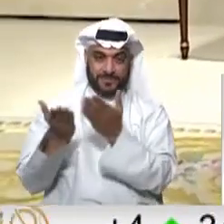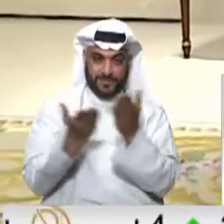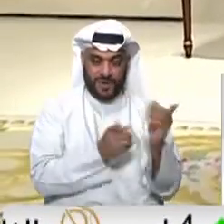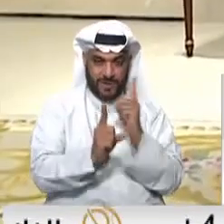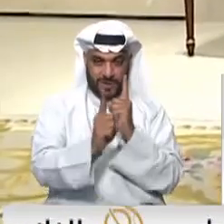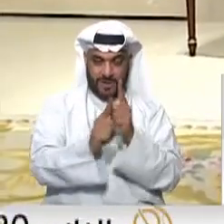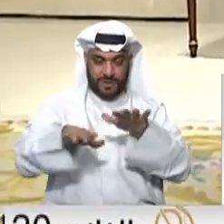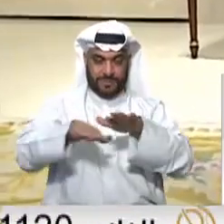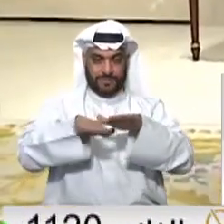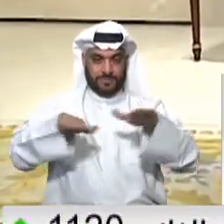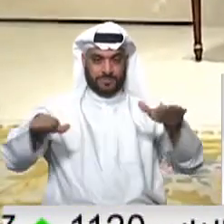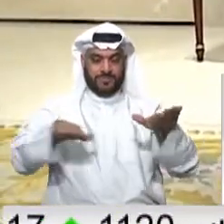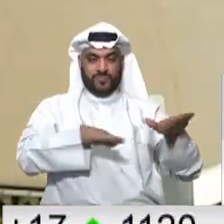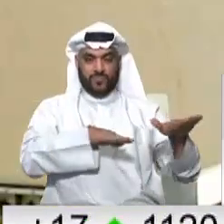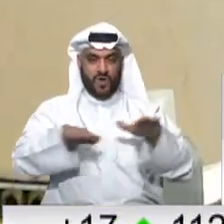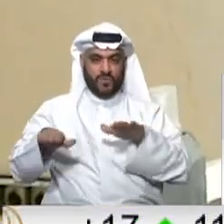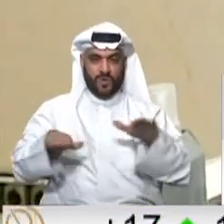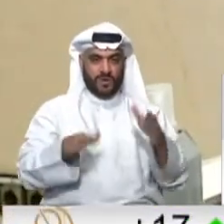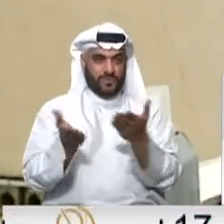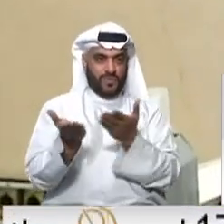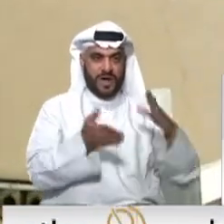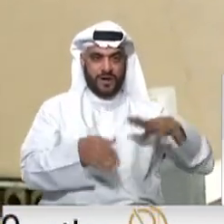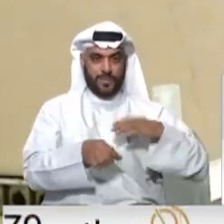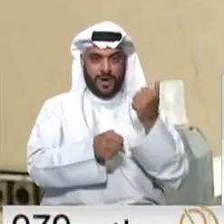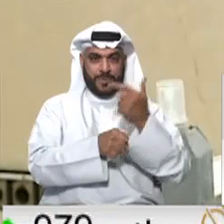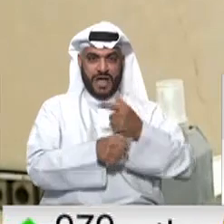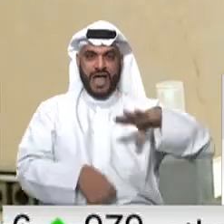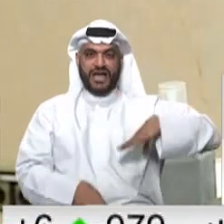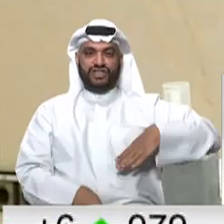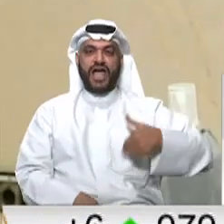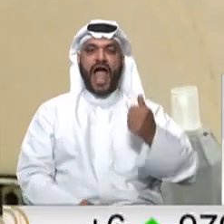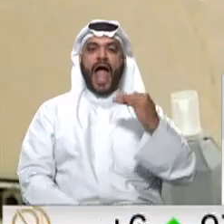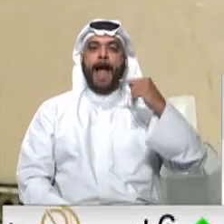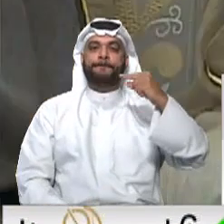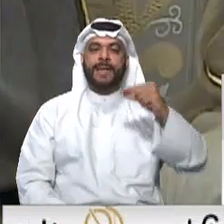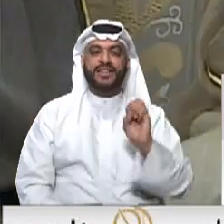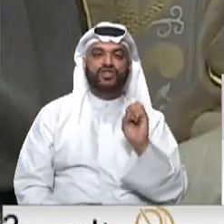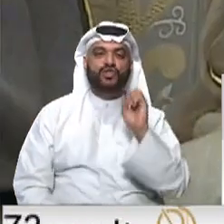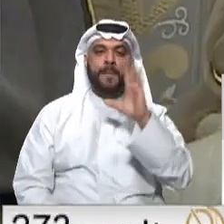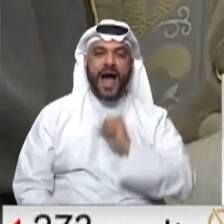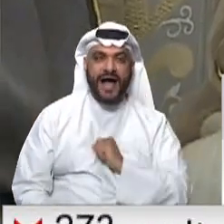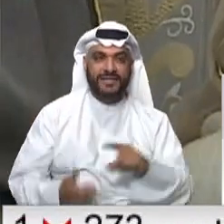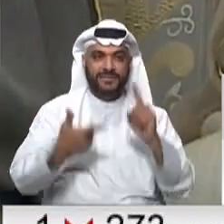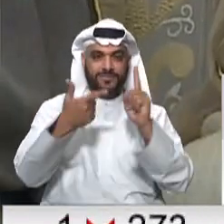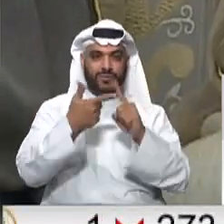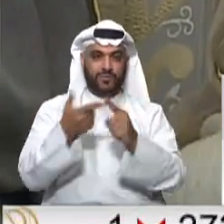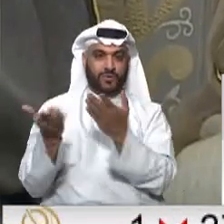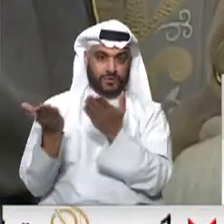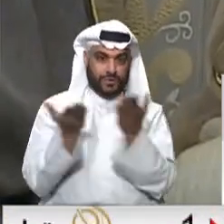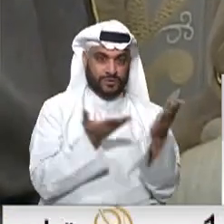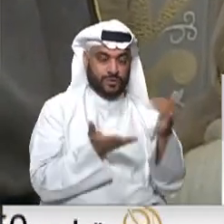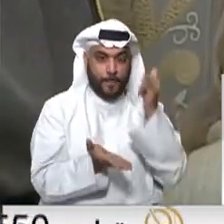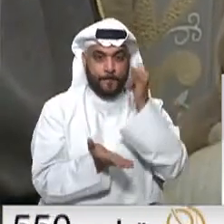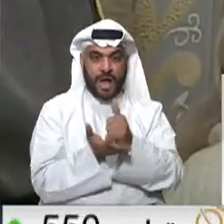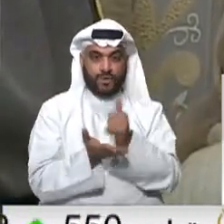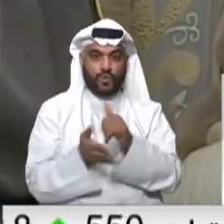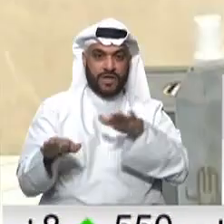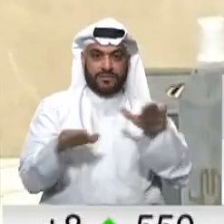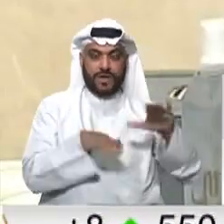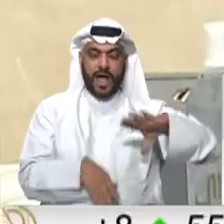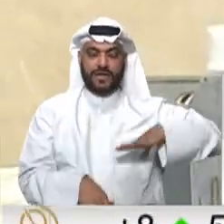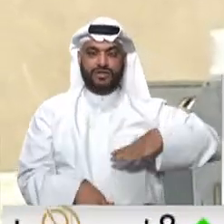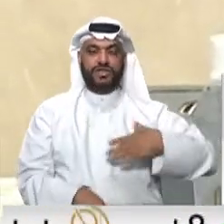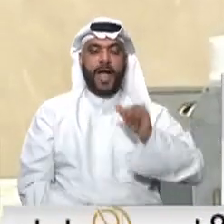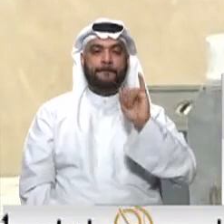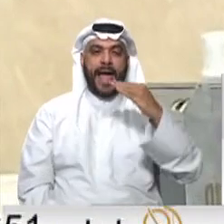المقابله معالي رئيس الديوان السمو للعهد الشيخ احمد عبد الله الاحمد الصباح ومعالي وزير الشؤون الديوان الاميري الشيخ